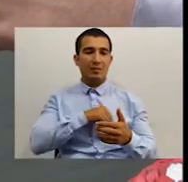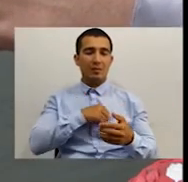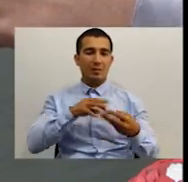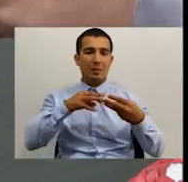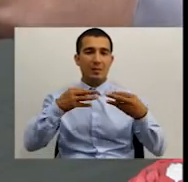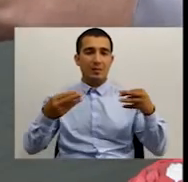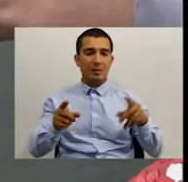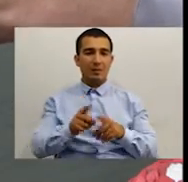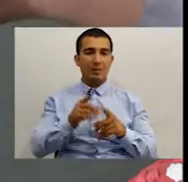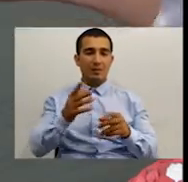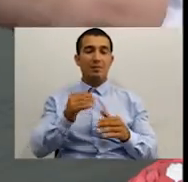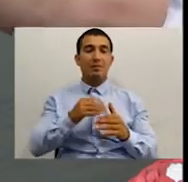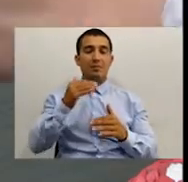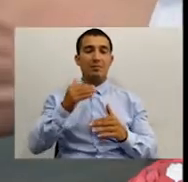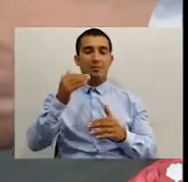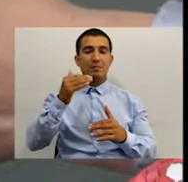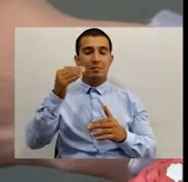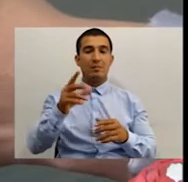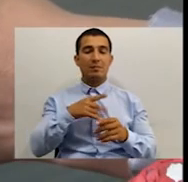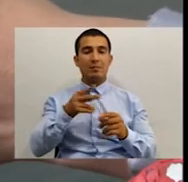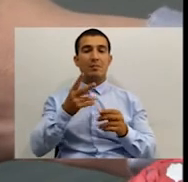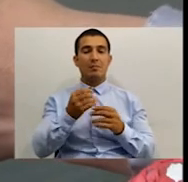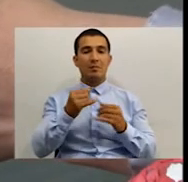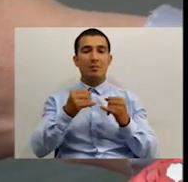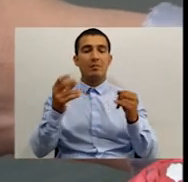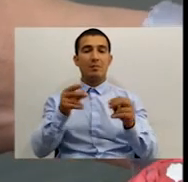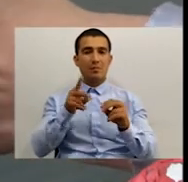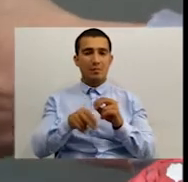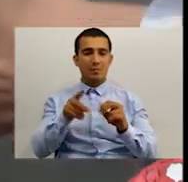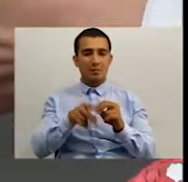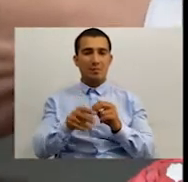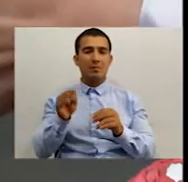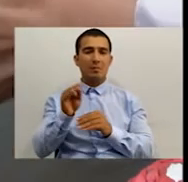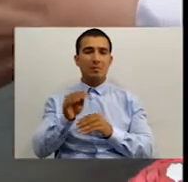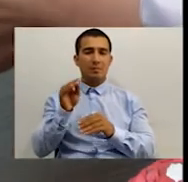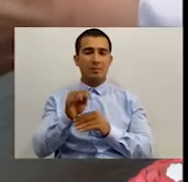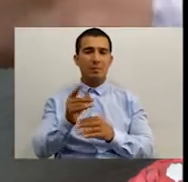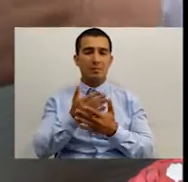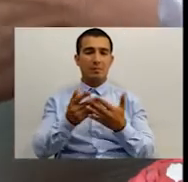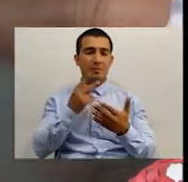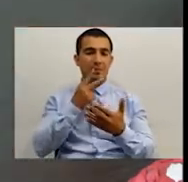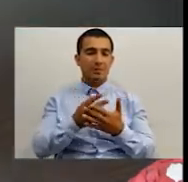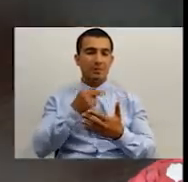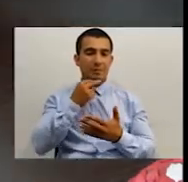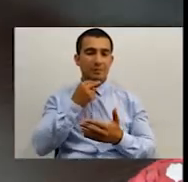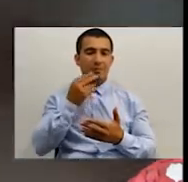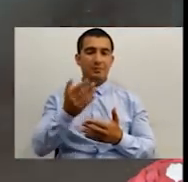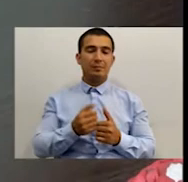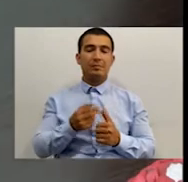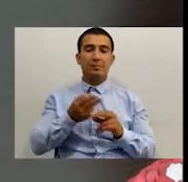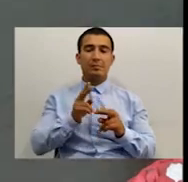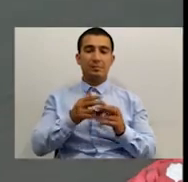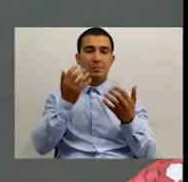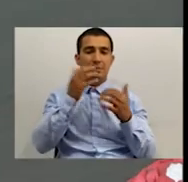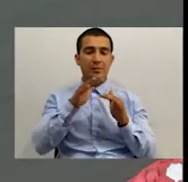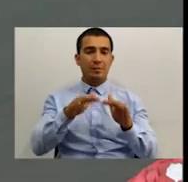қатар етеді. Кенгі, яны кес олама. Мәне жа орқа томанеда көрімейдіген